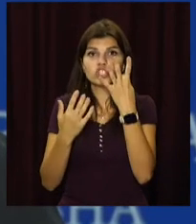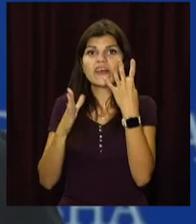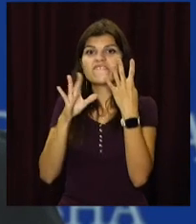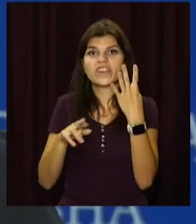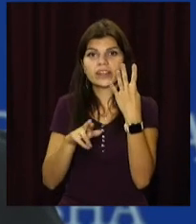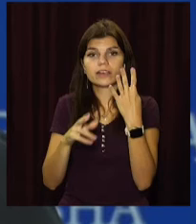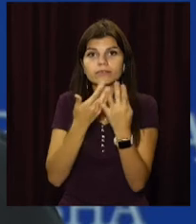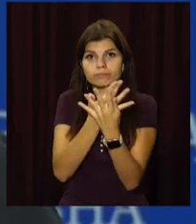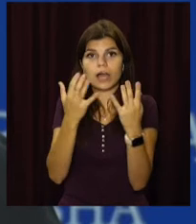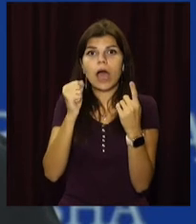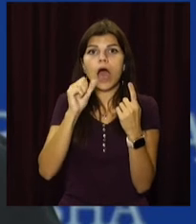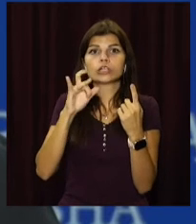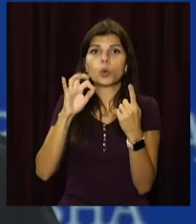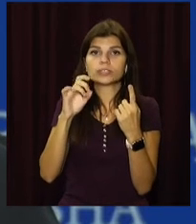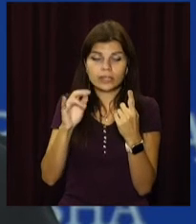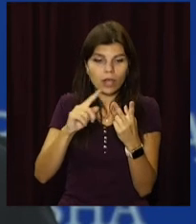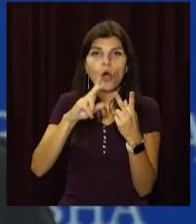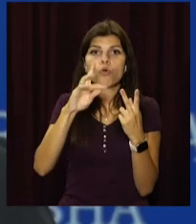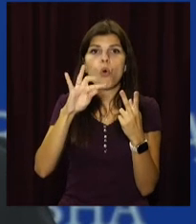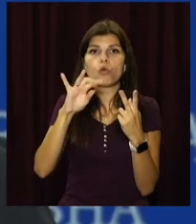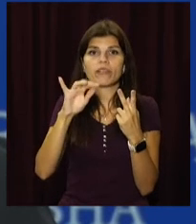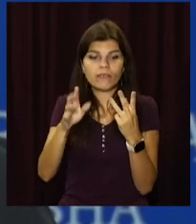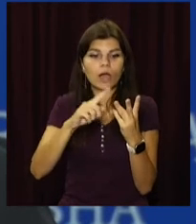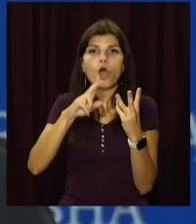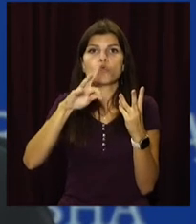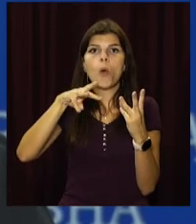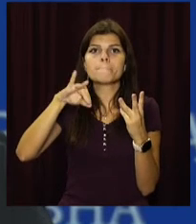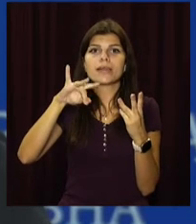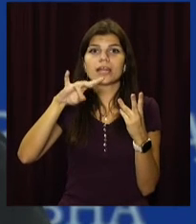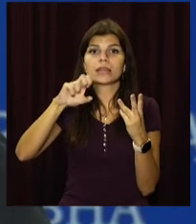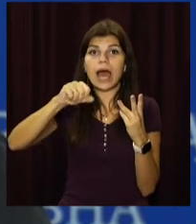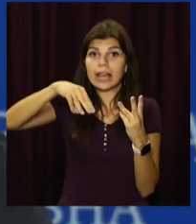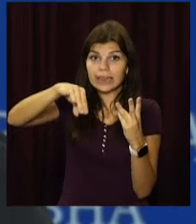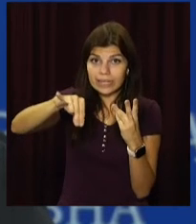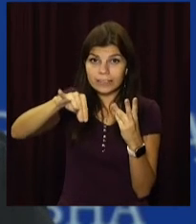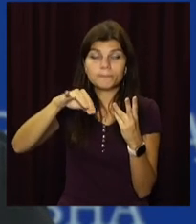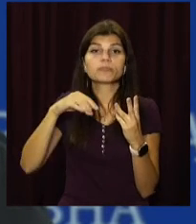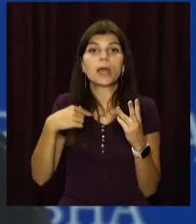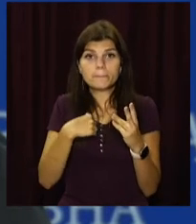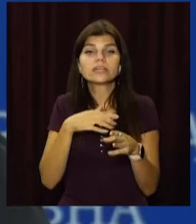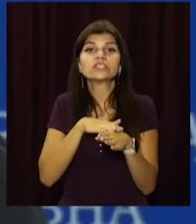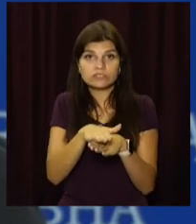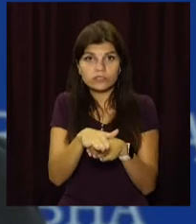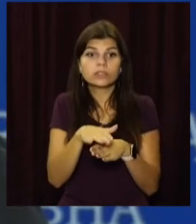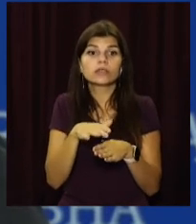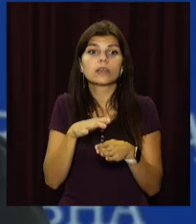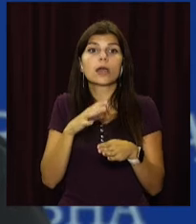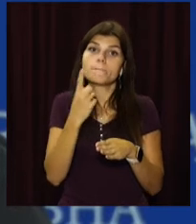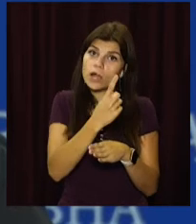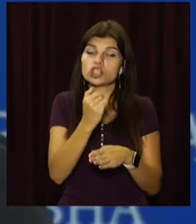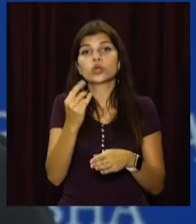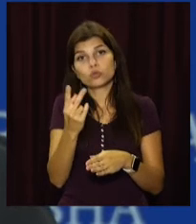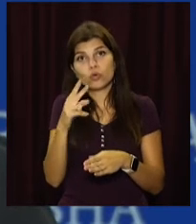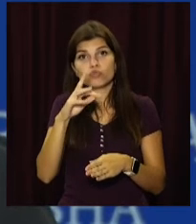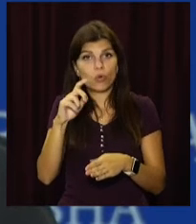вакцин. AstraZeneca, CoronaVac, Comirnaty. Ми здійснюємо вакцинацію як першою, так і